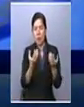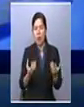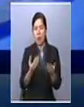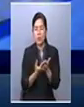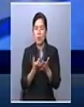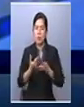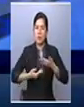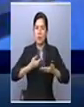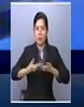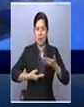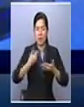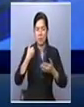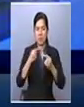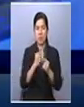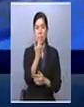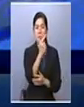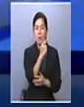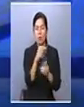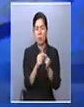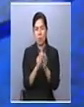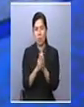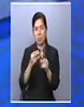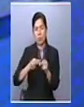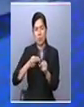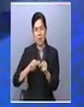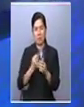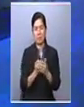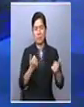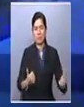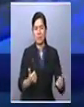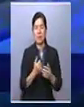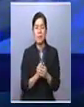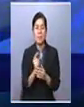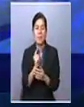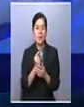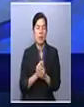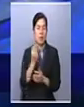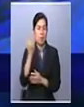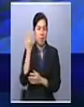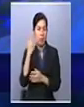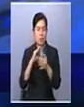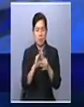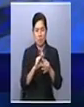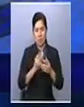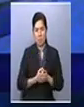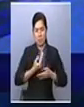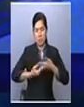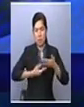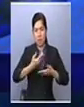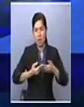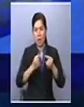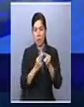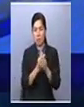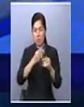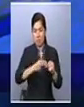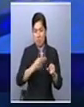ะอย่างทองคำกับน้ำมันค่ะพูดถึงราคาน้ำมันกันก่อนแล้วกันเพราะว่าเมื่อวานที่ผ่านมาตลาดของราคาน้ำมันนั้นเริ่มมีการรีบาวกลับนะคะ